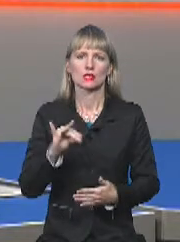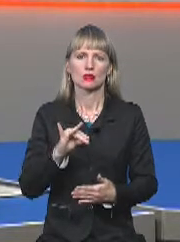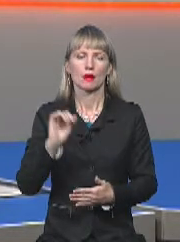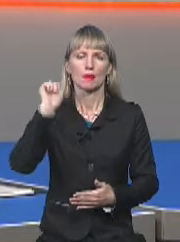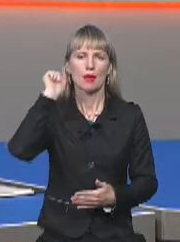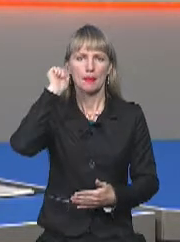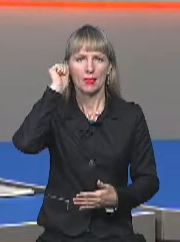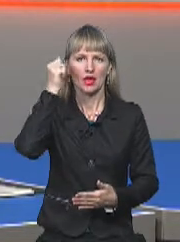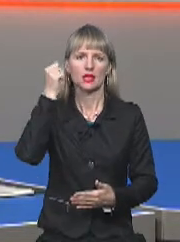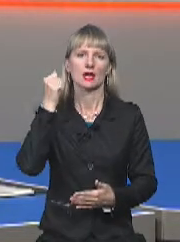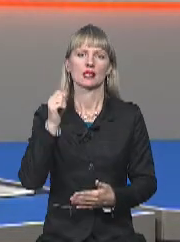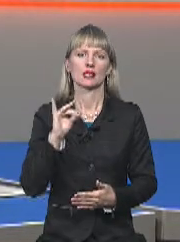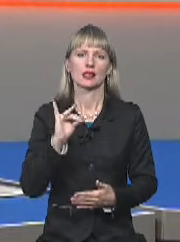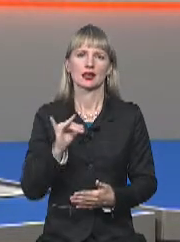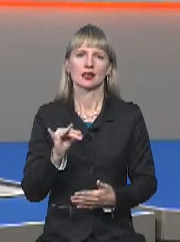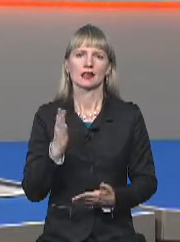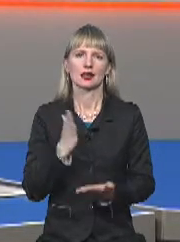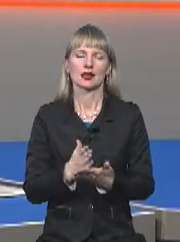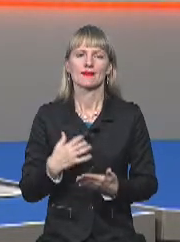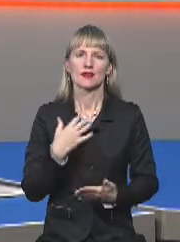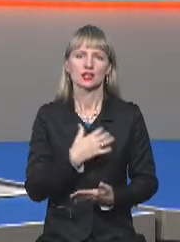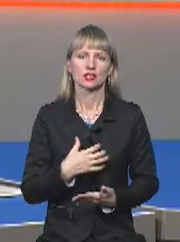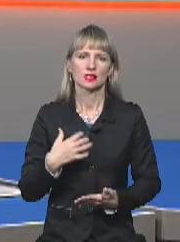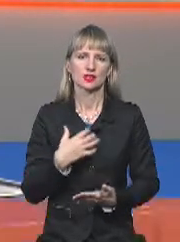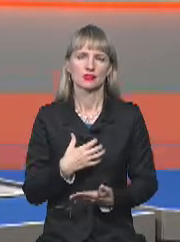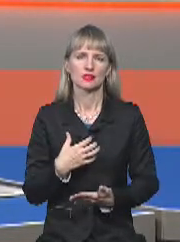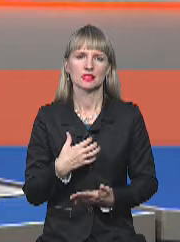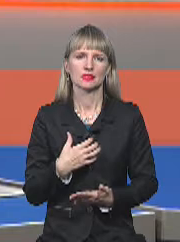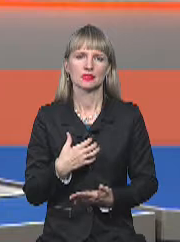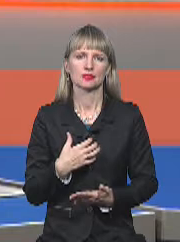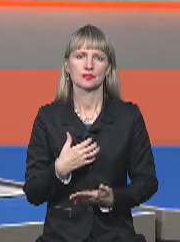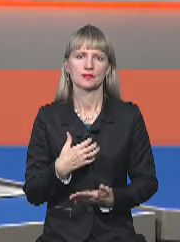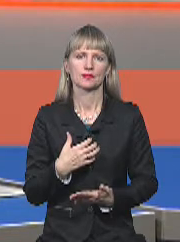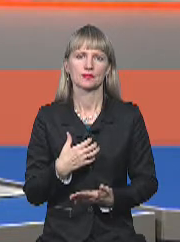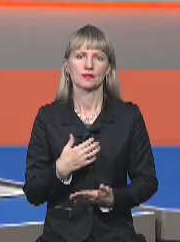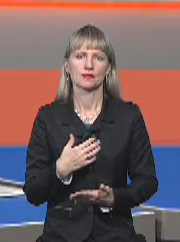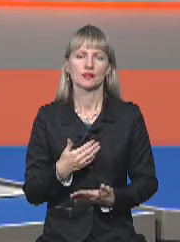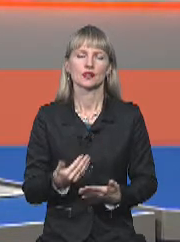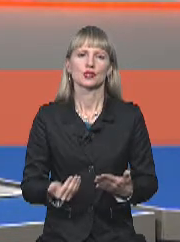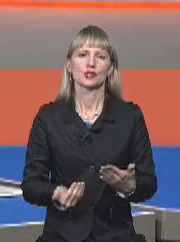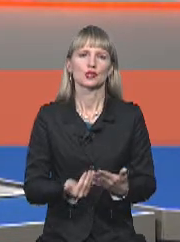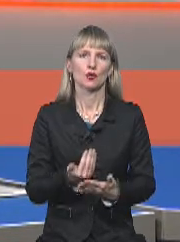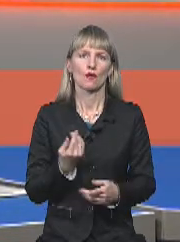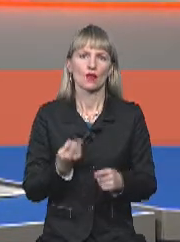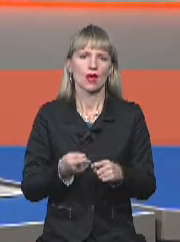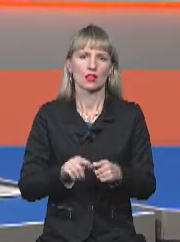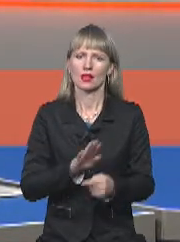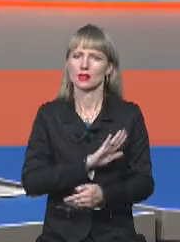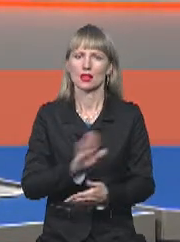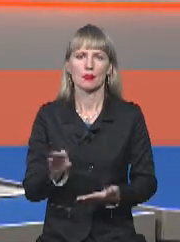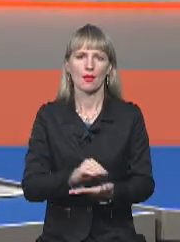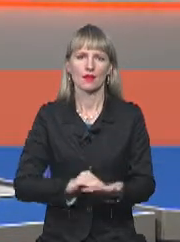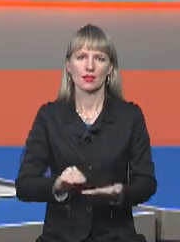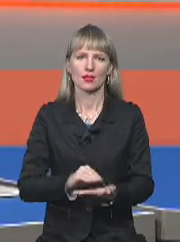тоді, ну, є можливість не знову тому не статися.